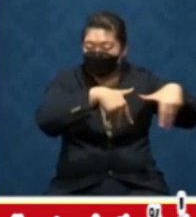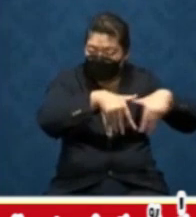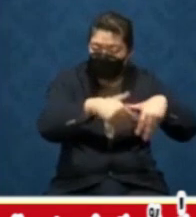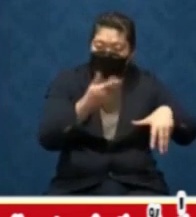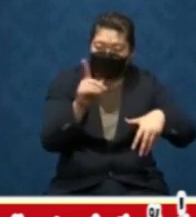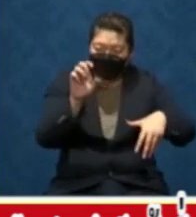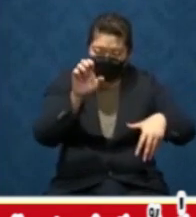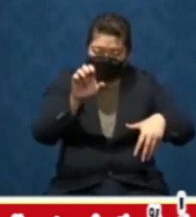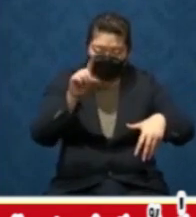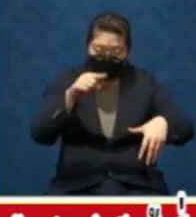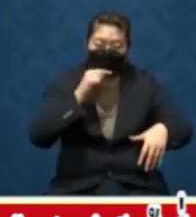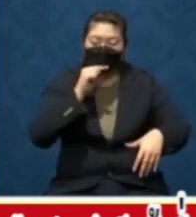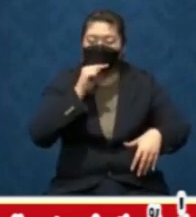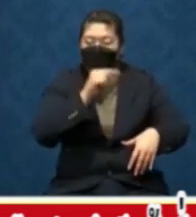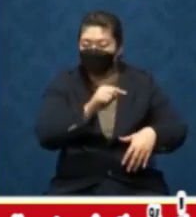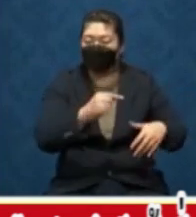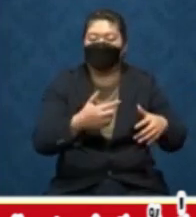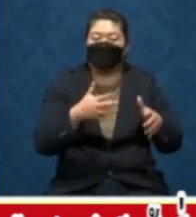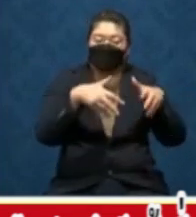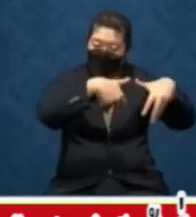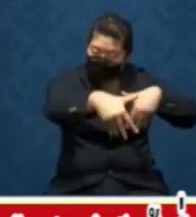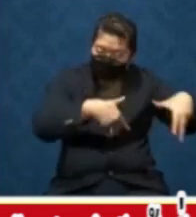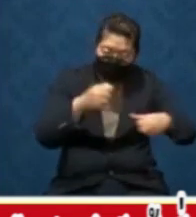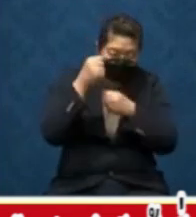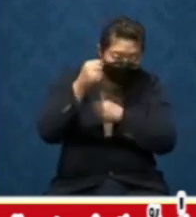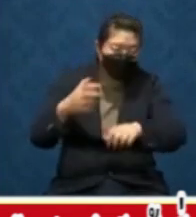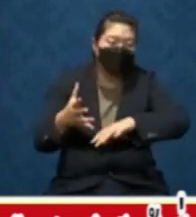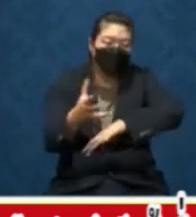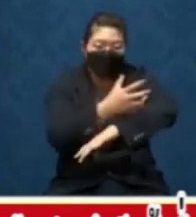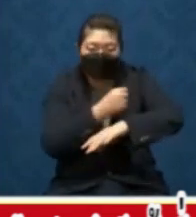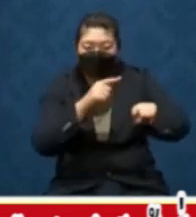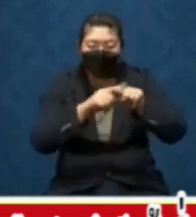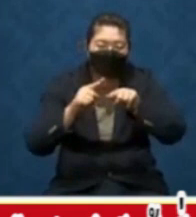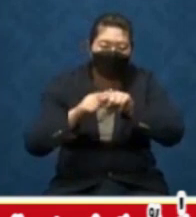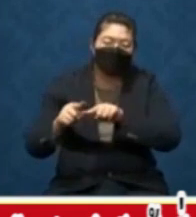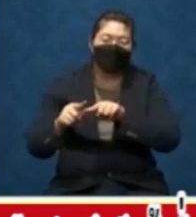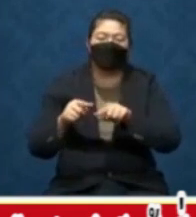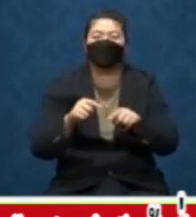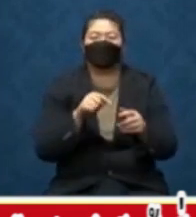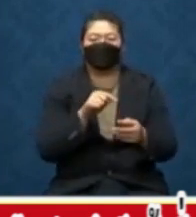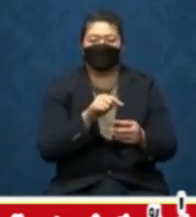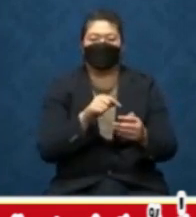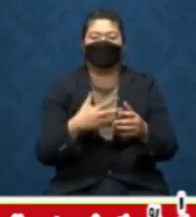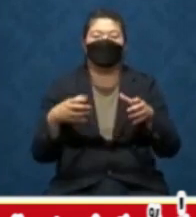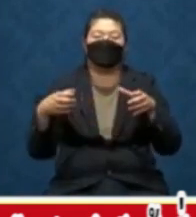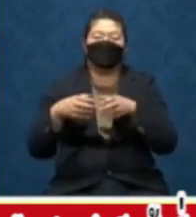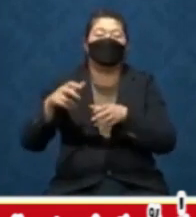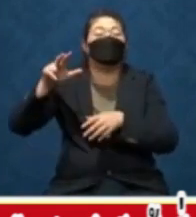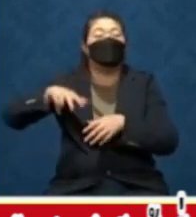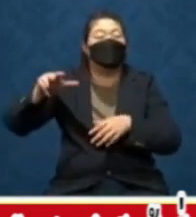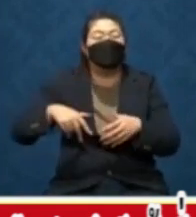ในการแสดงความคิดเห็นและการชุมนุมทางการเมืองค่ะซึ่งข้อเรียกร้องดังกล่าวนะคะพรรคเพื่อไทยได้รับ